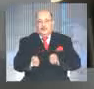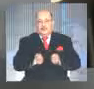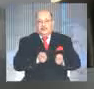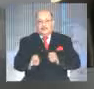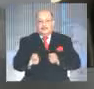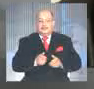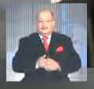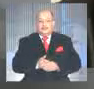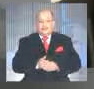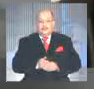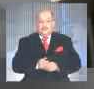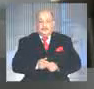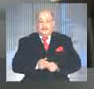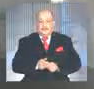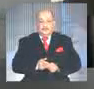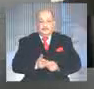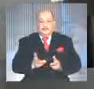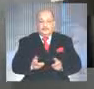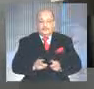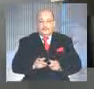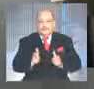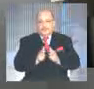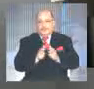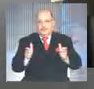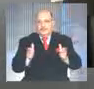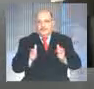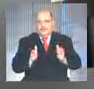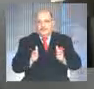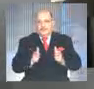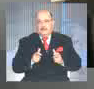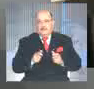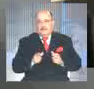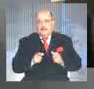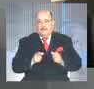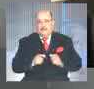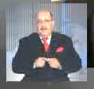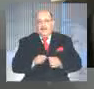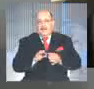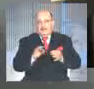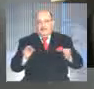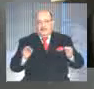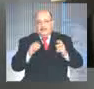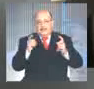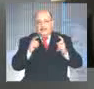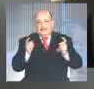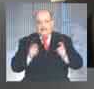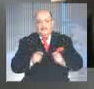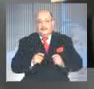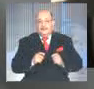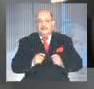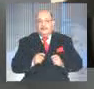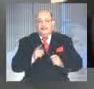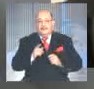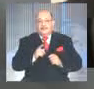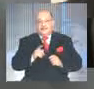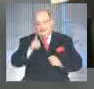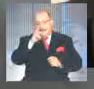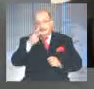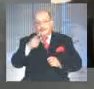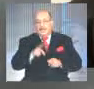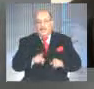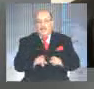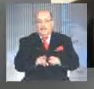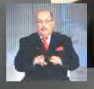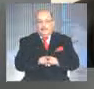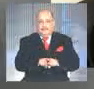مصنع كوابل السيارات، وإن شاء الله الجهة بدأت تحتل مرتبة طيبة في جلب الاستثمار على مستوى